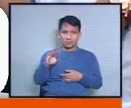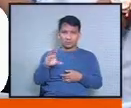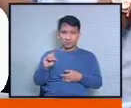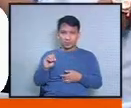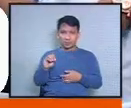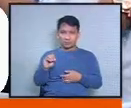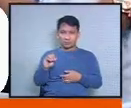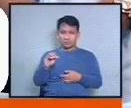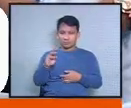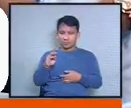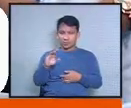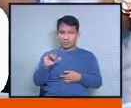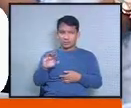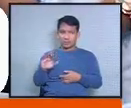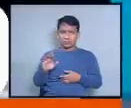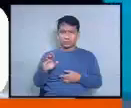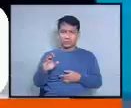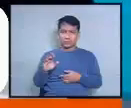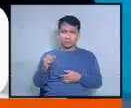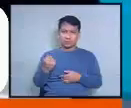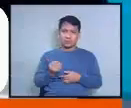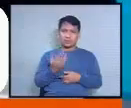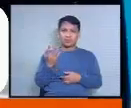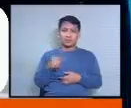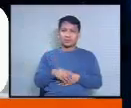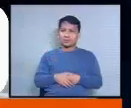Enterprise. Apo. Ilan po bang mga empleyado niyo, sir?